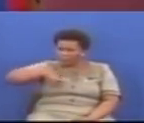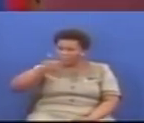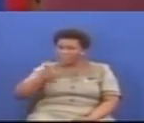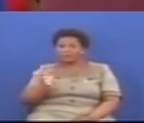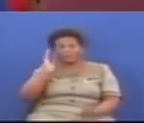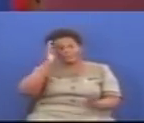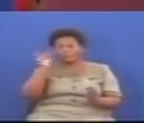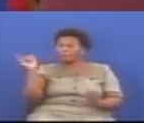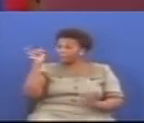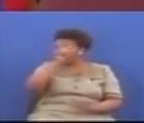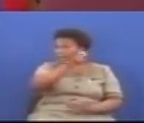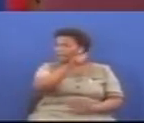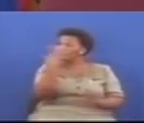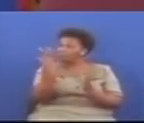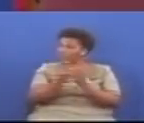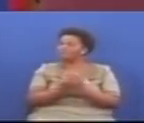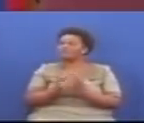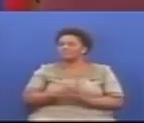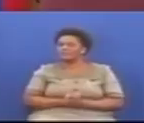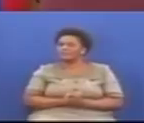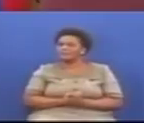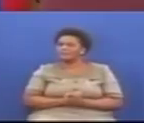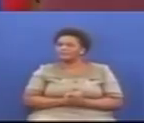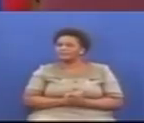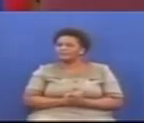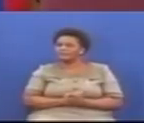huko, tutakuwa pamoja.